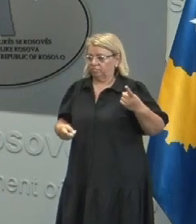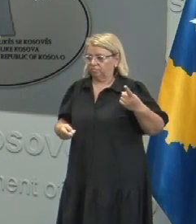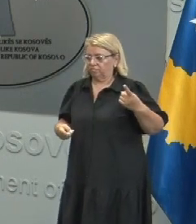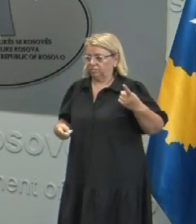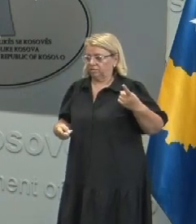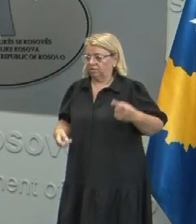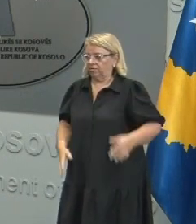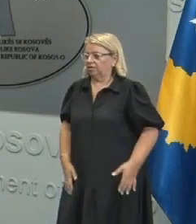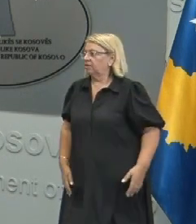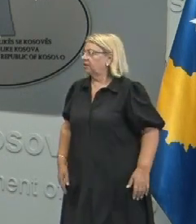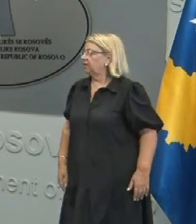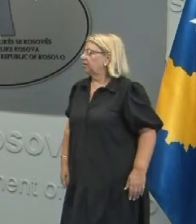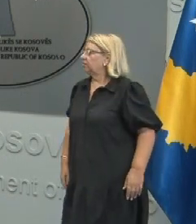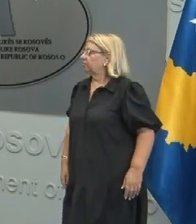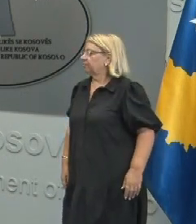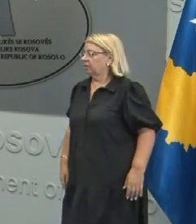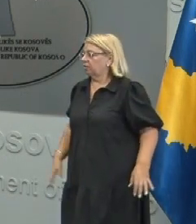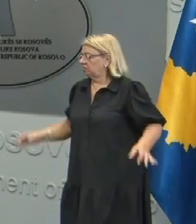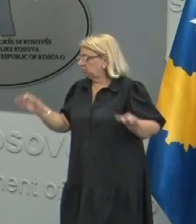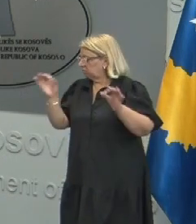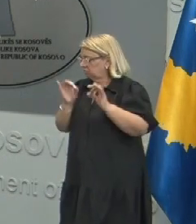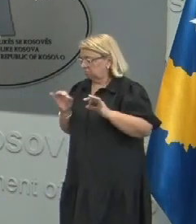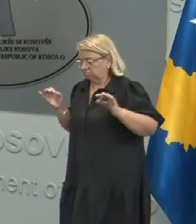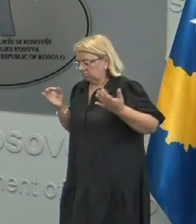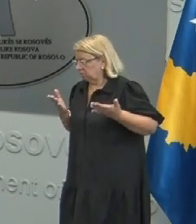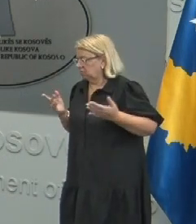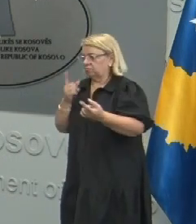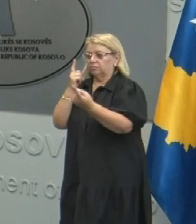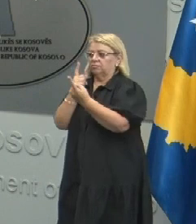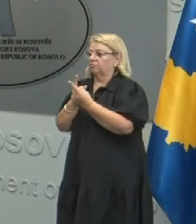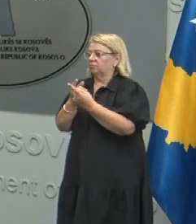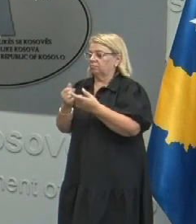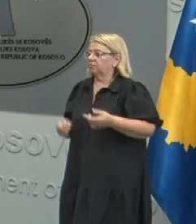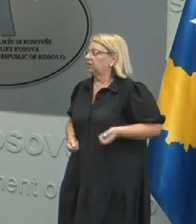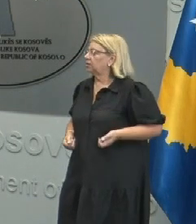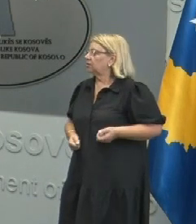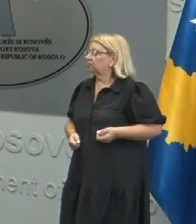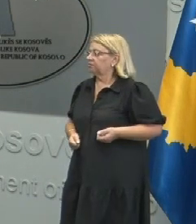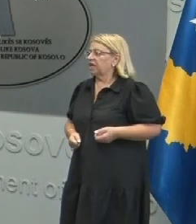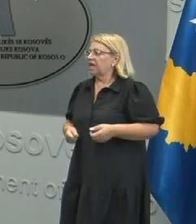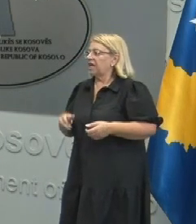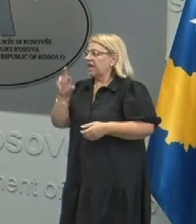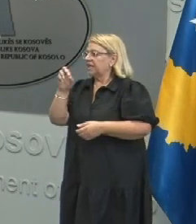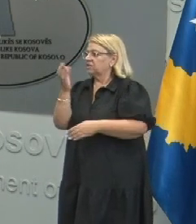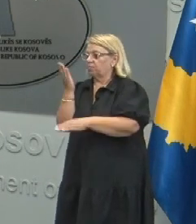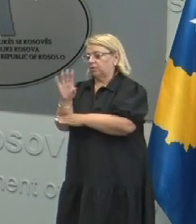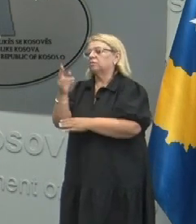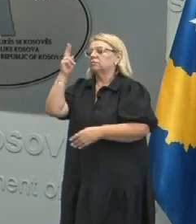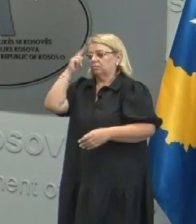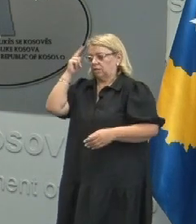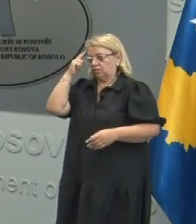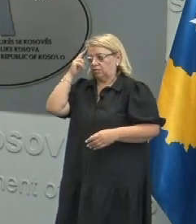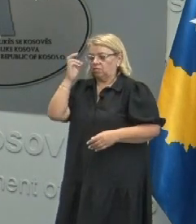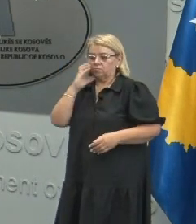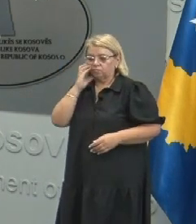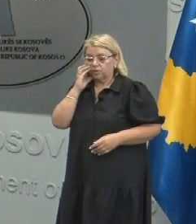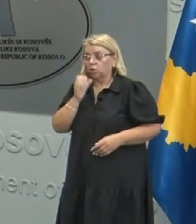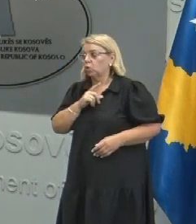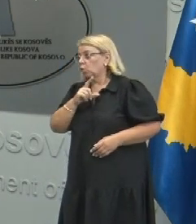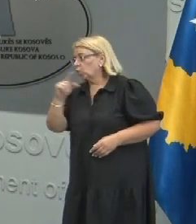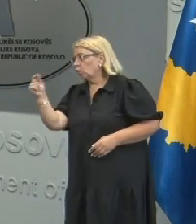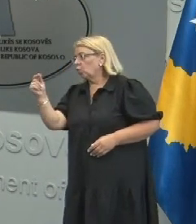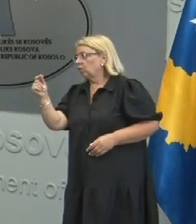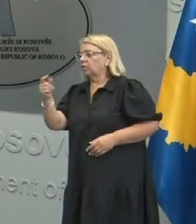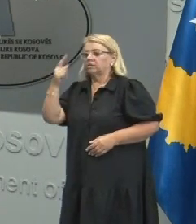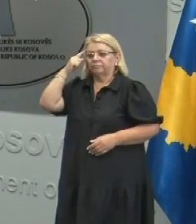Pra nuk kam mundur që të takohëm dhe zotëria Escobar ka ditur prej Brukselit ku po shkoj edhe ka ditur që nuk do të jem kur ai